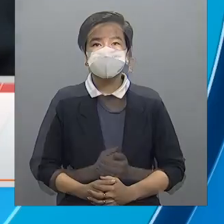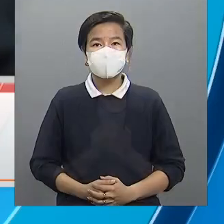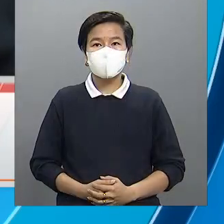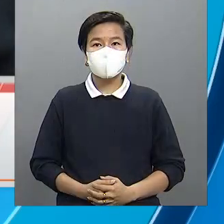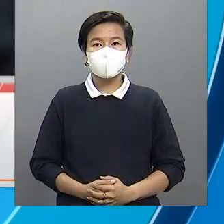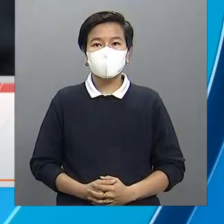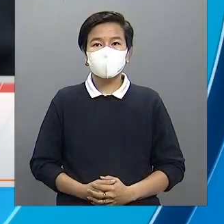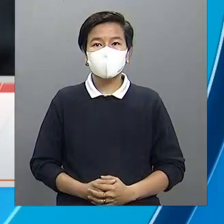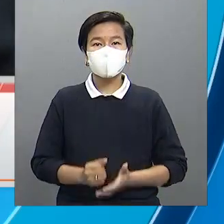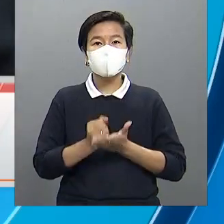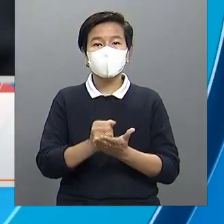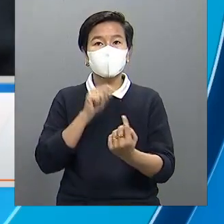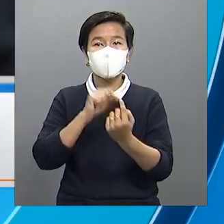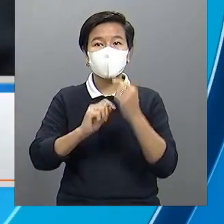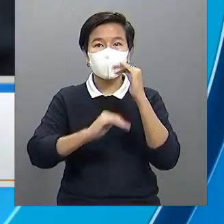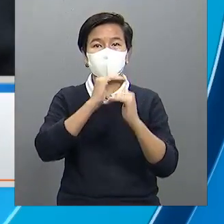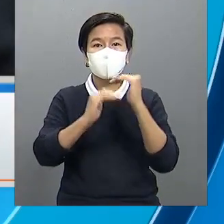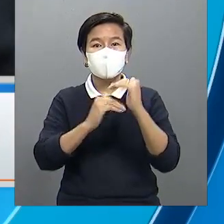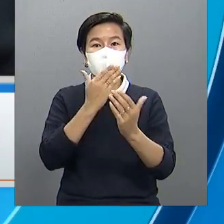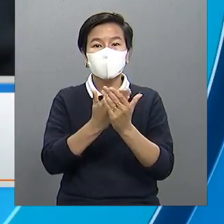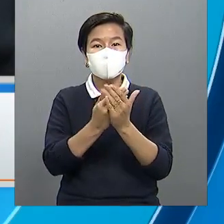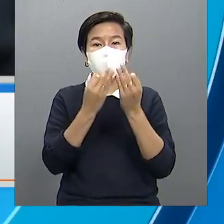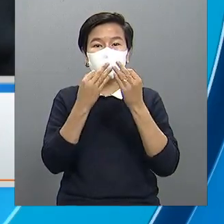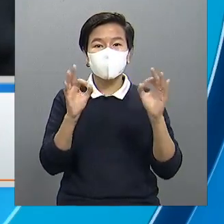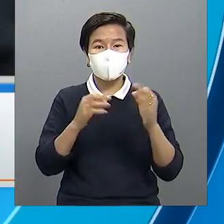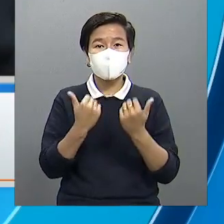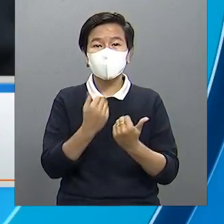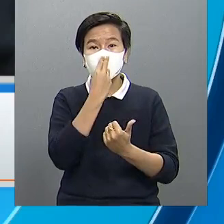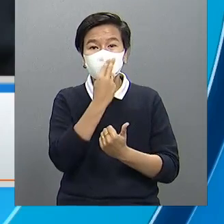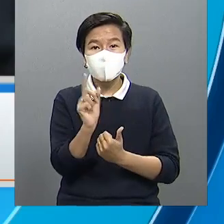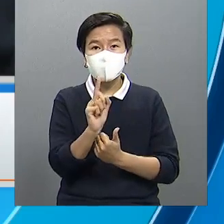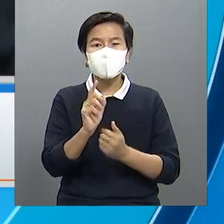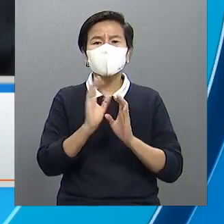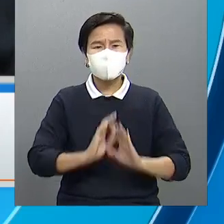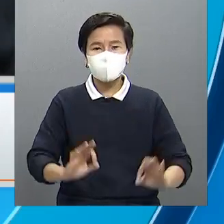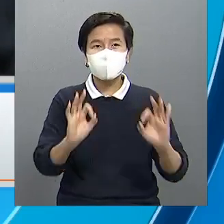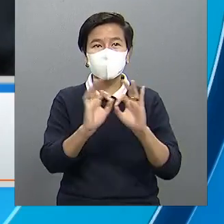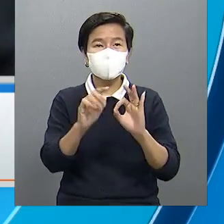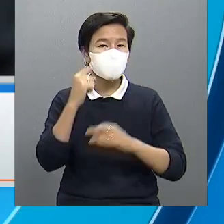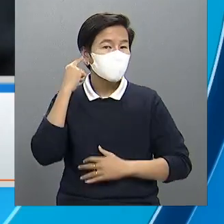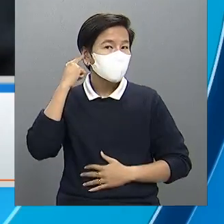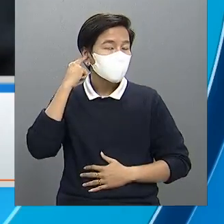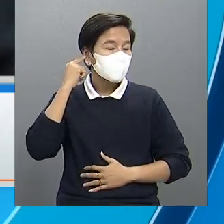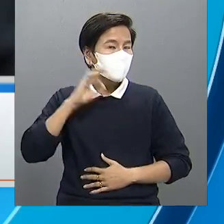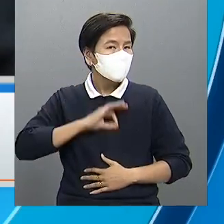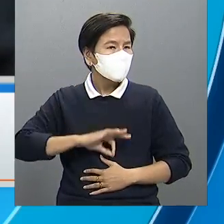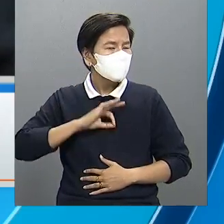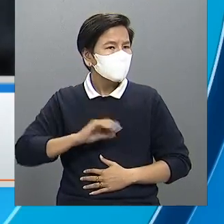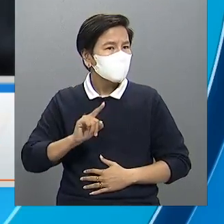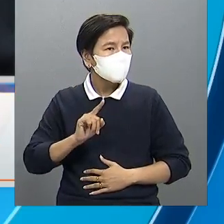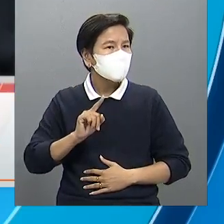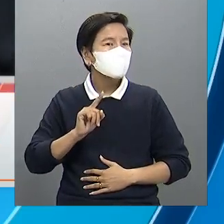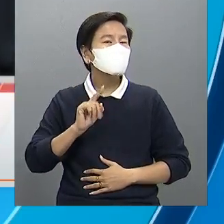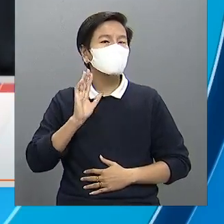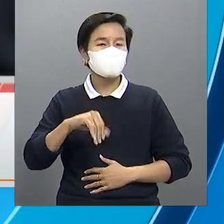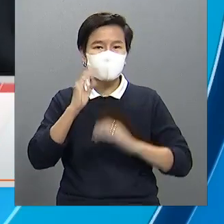ดท้ายนี้ฝากถึง Hearing Heart ให้กับคุณผู้ชมและความสำคัญของการฟังอย่างตั้งใจและเข้าใจหน่อยค่ะ เดี๋ยวให้บ